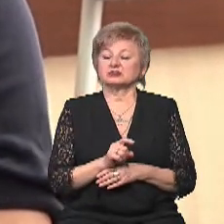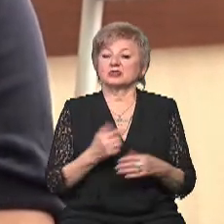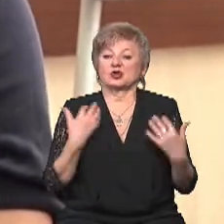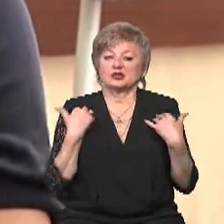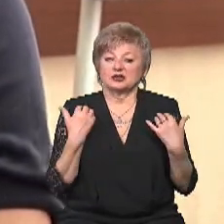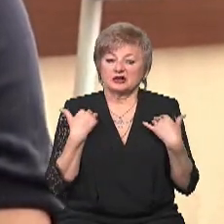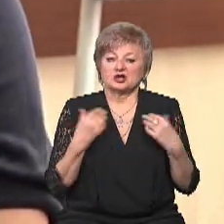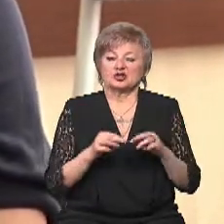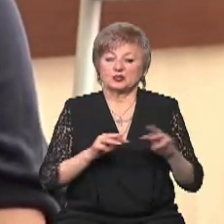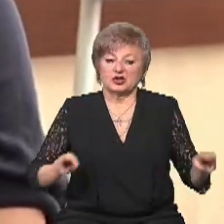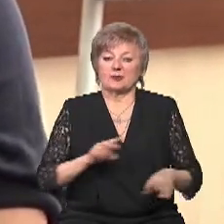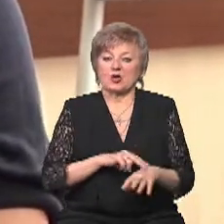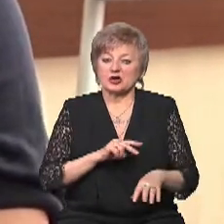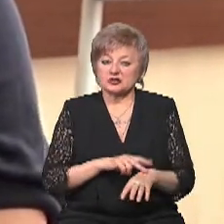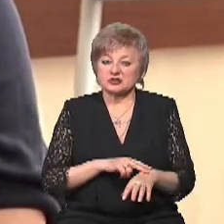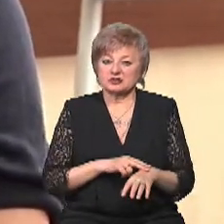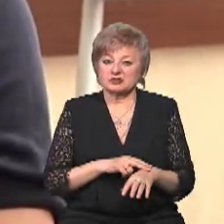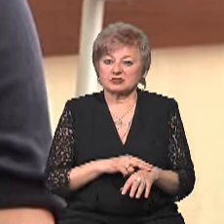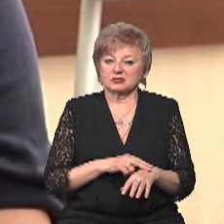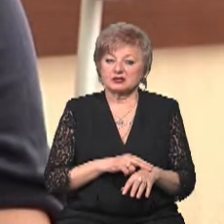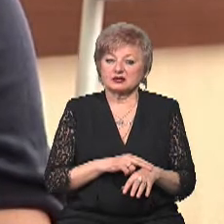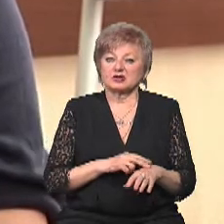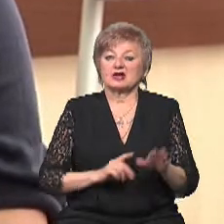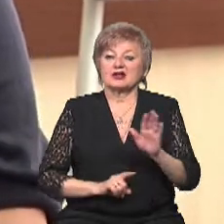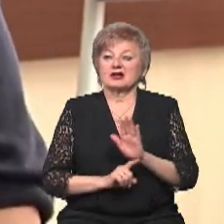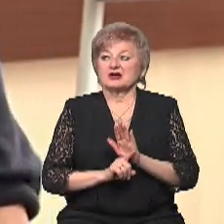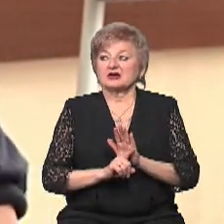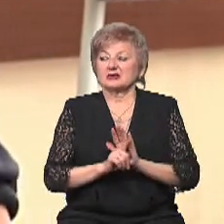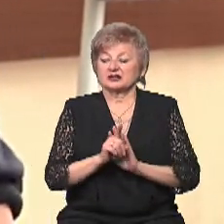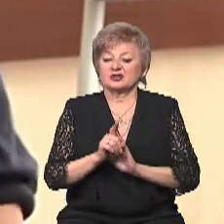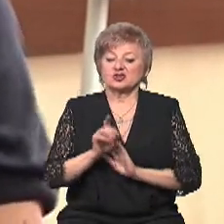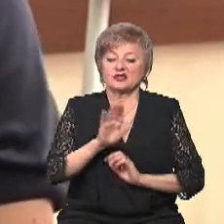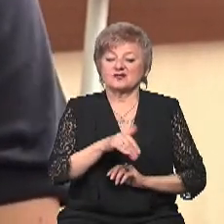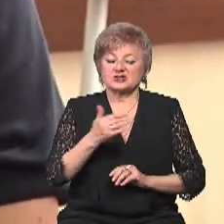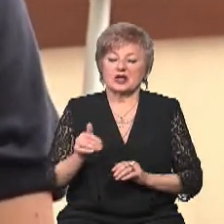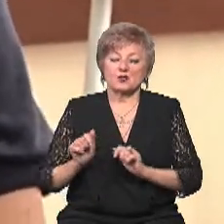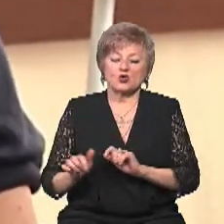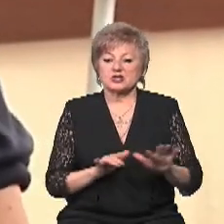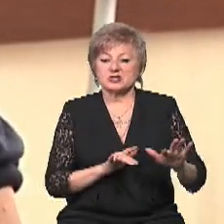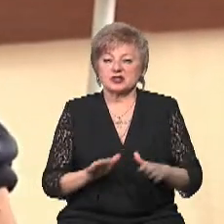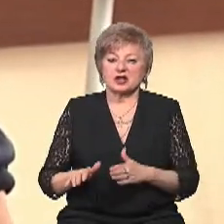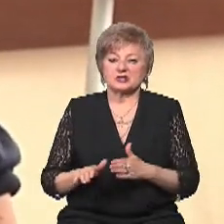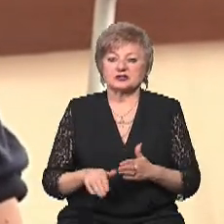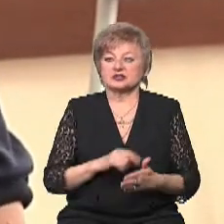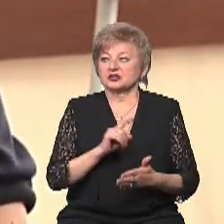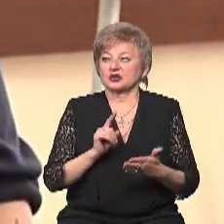начальнику департамента киберполиции начать полное взаимодействие в данном направлении с департаментом борьбы с незаконным оборотом